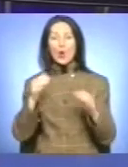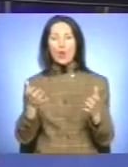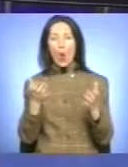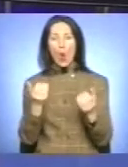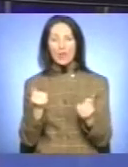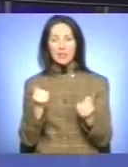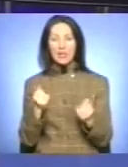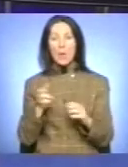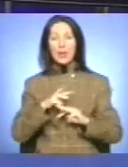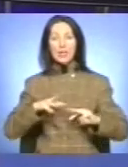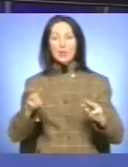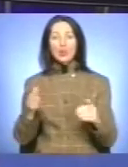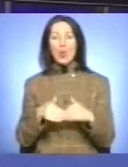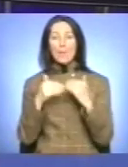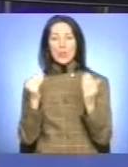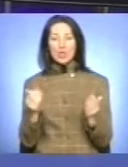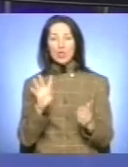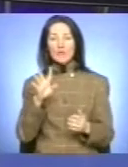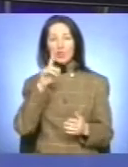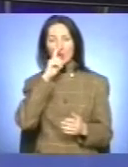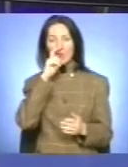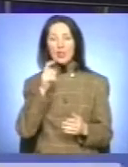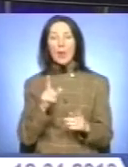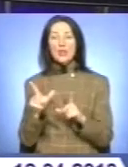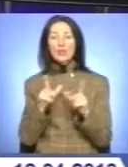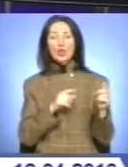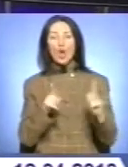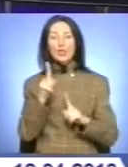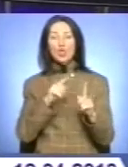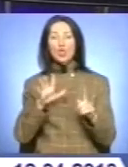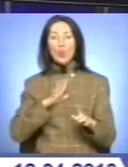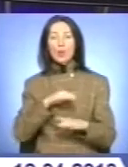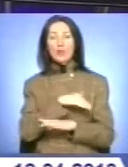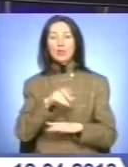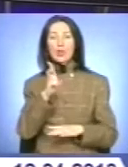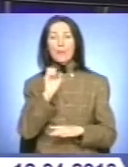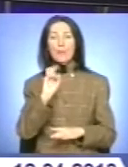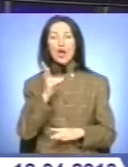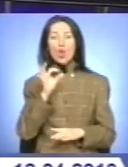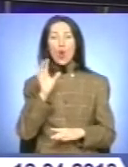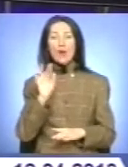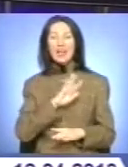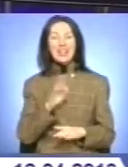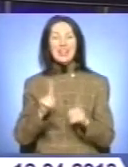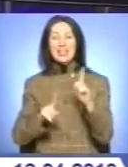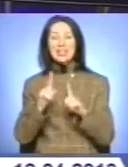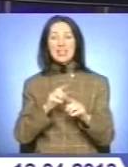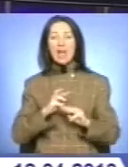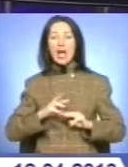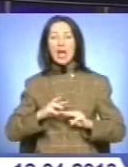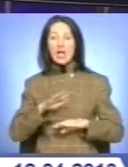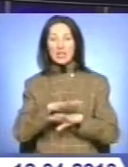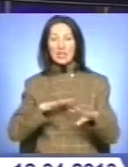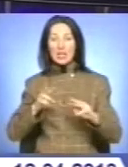більшістю 4 квітня під час виїзного засідання, що пройшло на Банковій, а не в сесійній залі парламенту, визначить